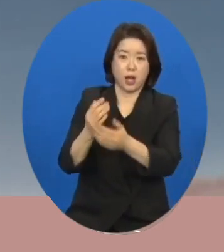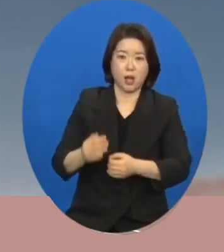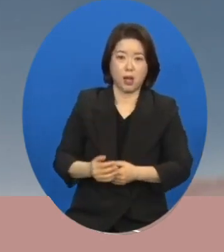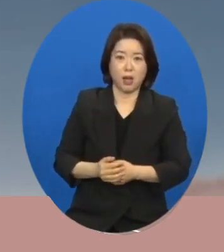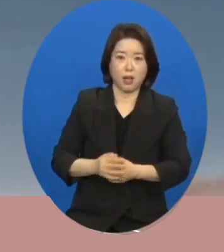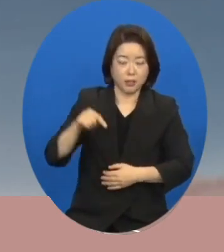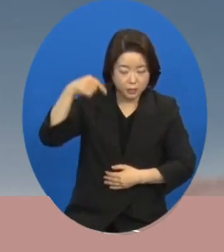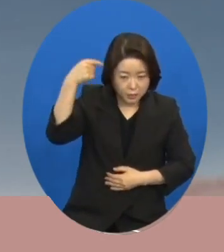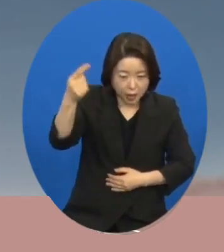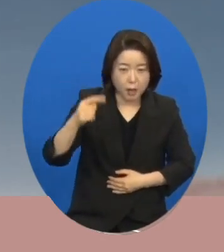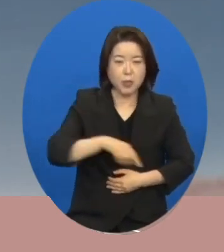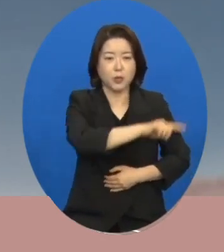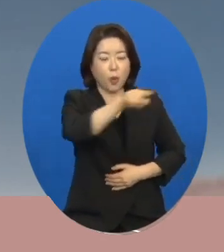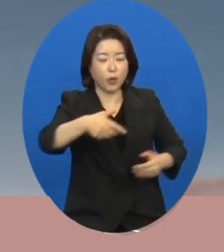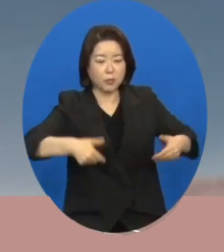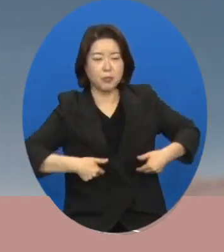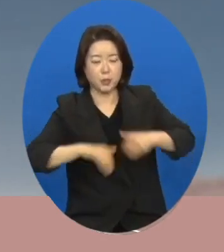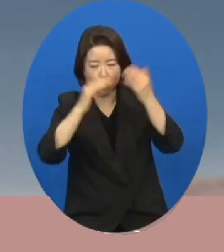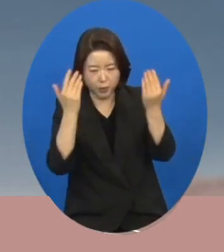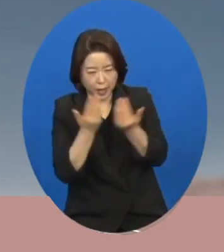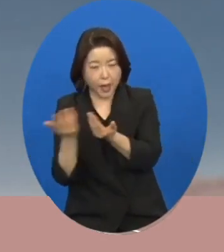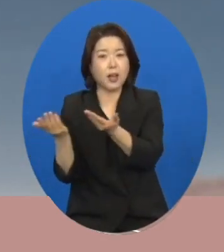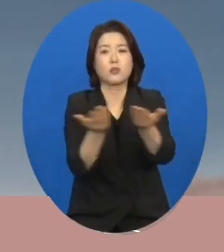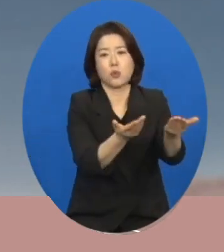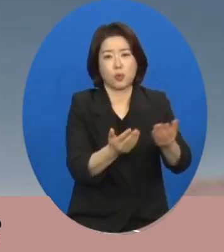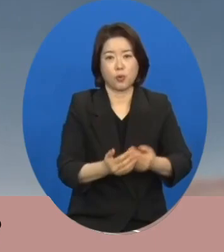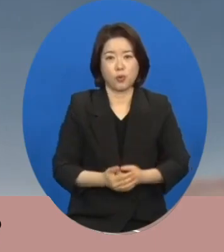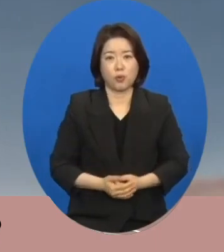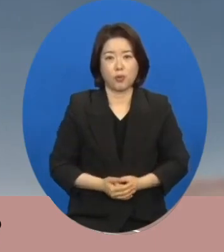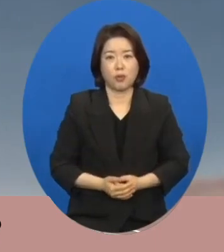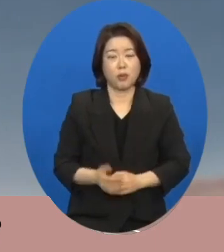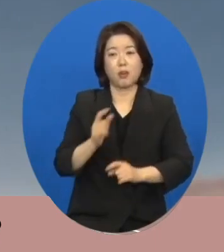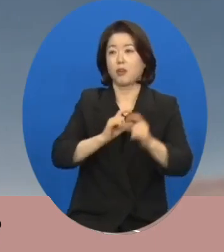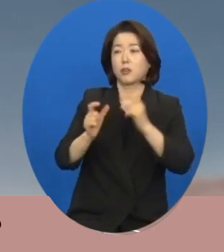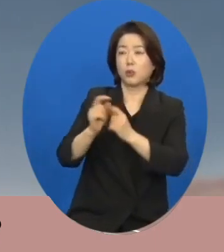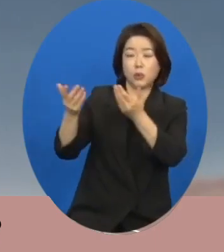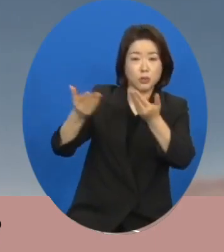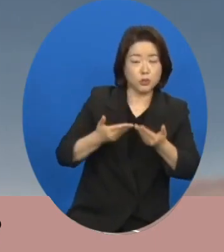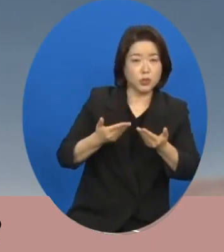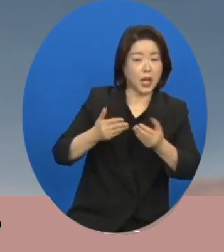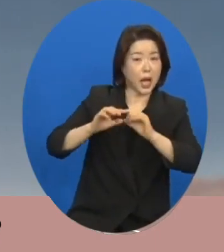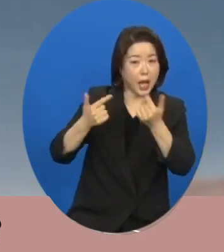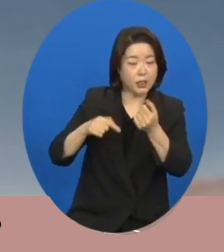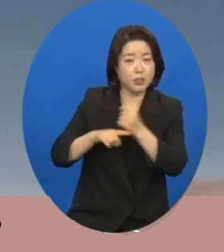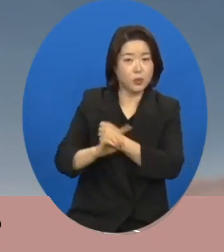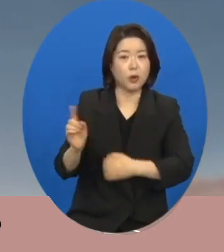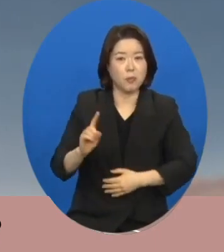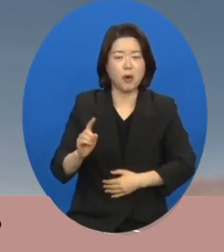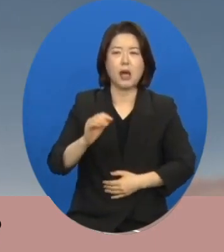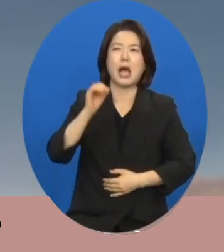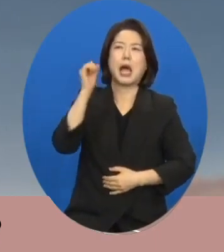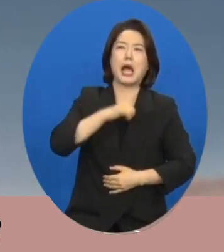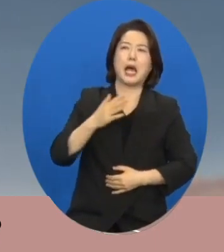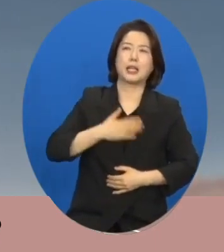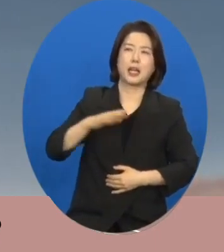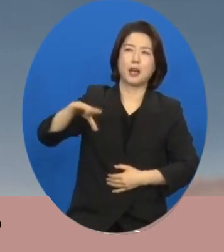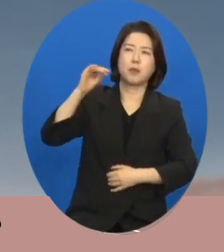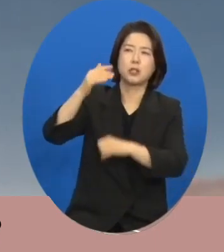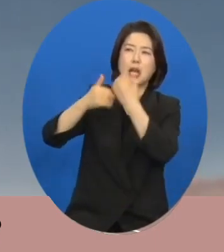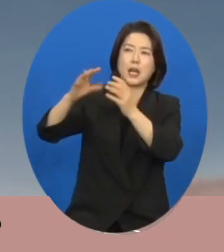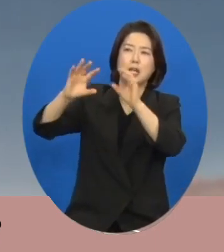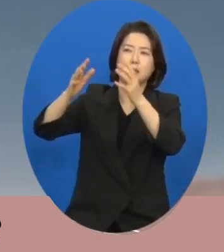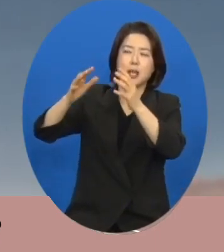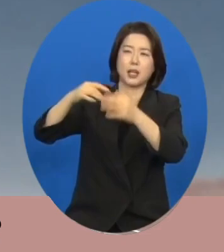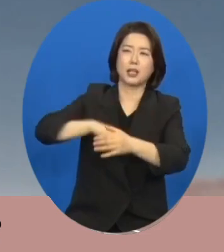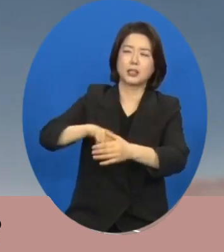말씀이 있어요 근데 왜 더해 주시지 않을까요 아 내가 먼저 그의 나라와 의를